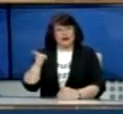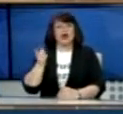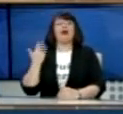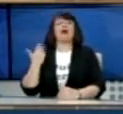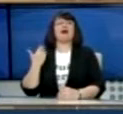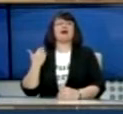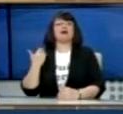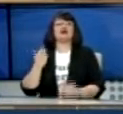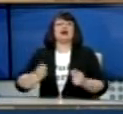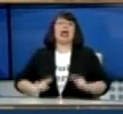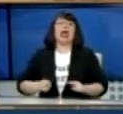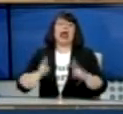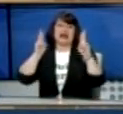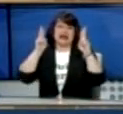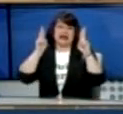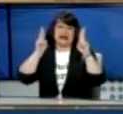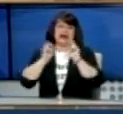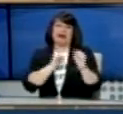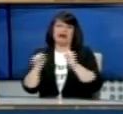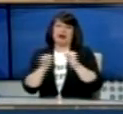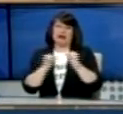σε μια φάση όπου διανύουμε μια